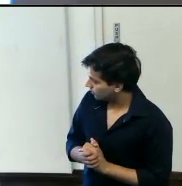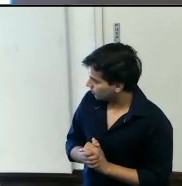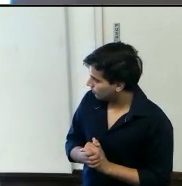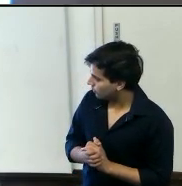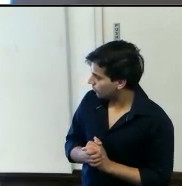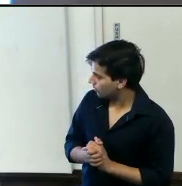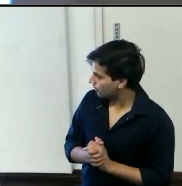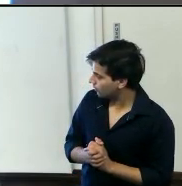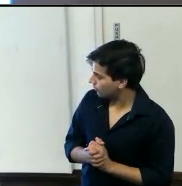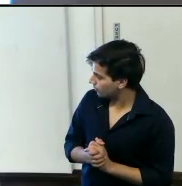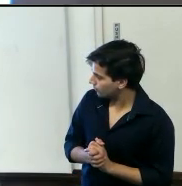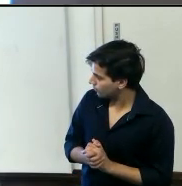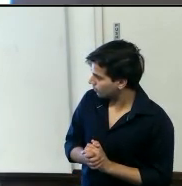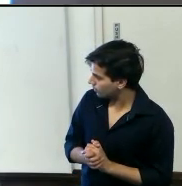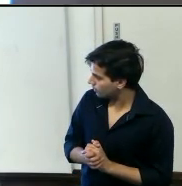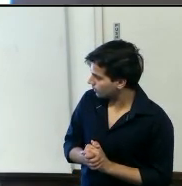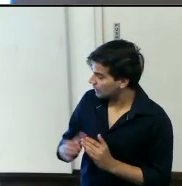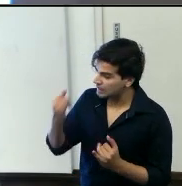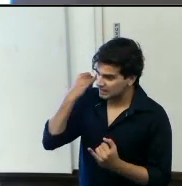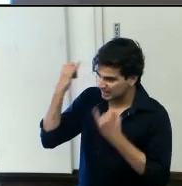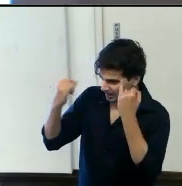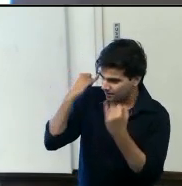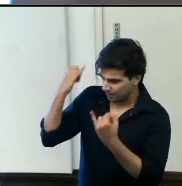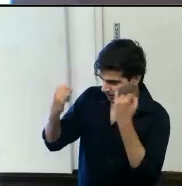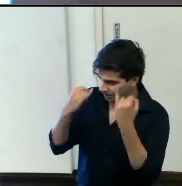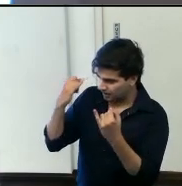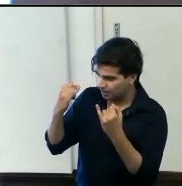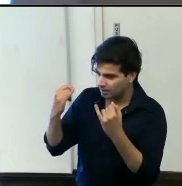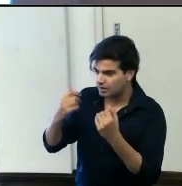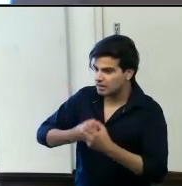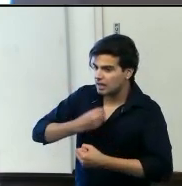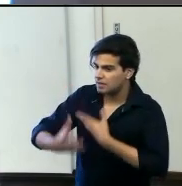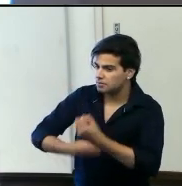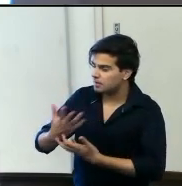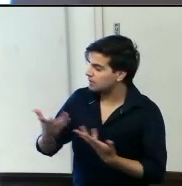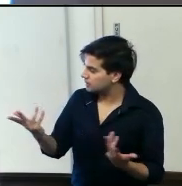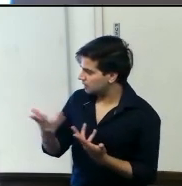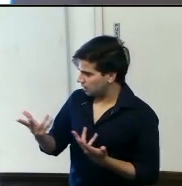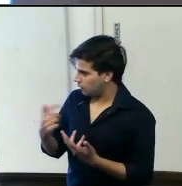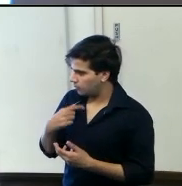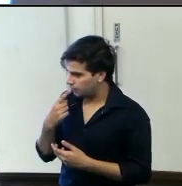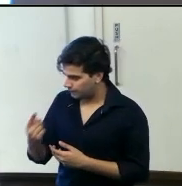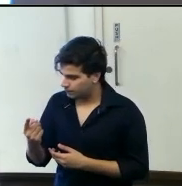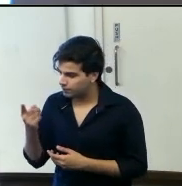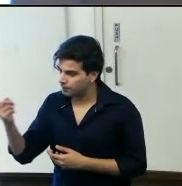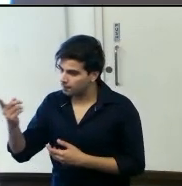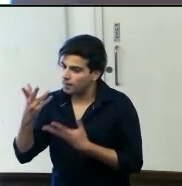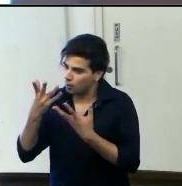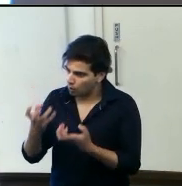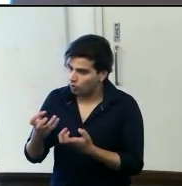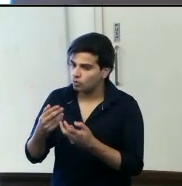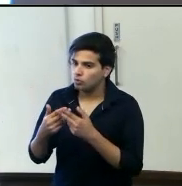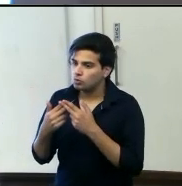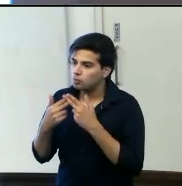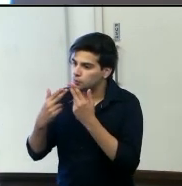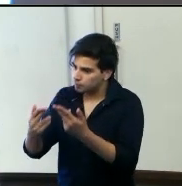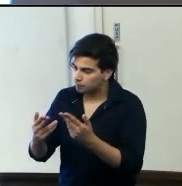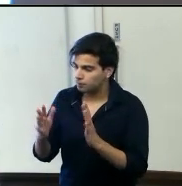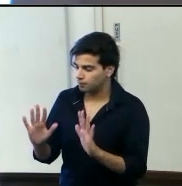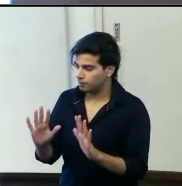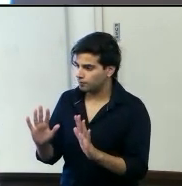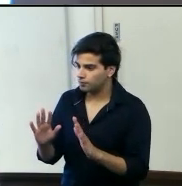ಕ್ರಿಯೇಟಿವಿಟಿ ಬಗ್ಗೆ ತುಂಬ ಚೆನ್ನಾಗಿ ಪದ್ಯದಲ್ಲಿ ಎಕ್ಸ್ಪ್ರೆಸ್ ಮಾಡಿದ್ದೀರಾ. ಐ ವಾಂಟ್ ಯು ಟು ಪ್ಲೀಸ್ ಪ್ರೆಸೆಂಟ್